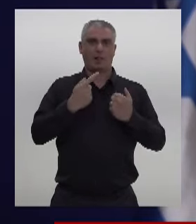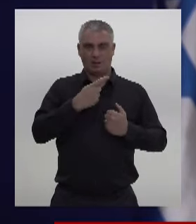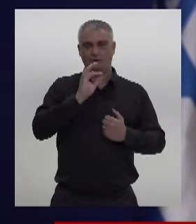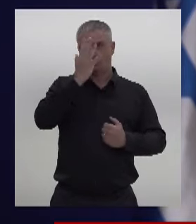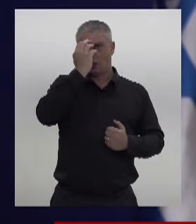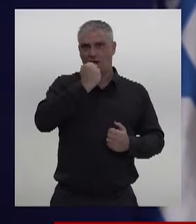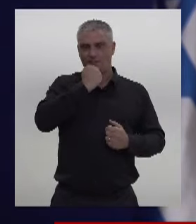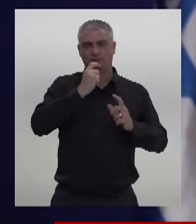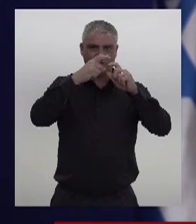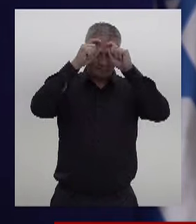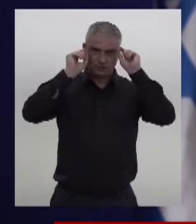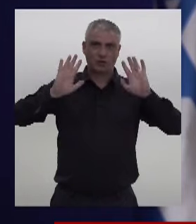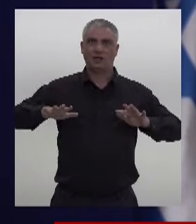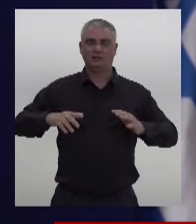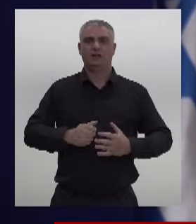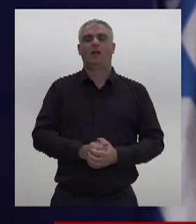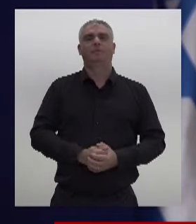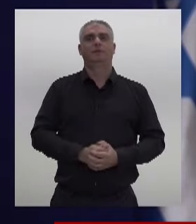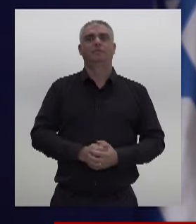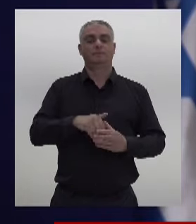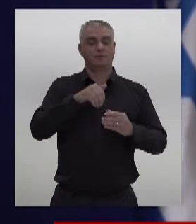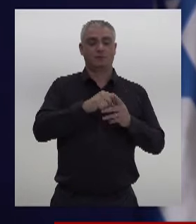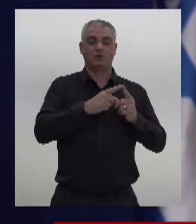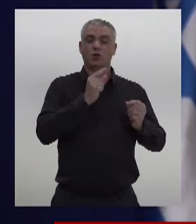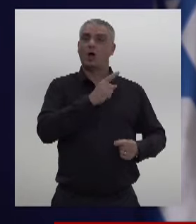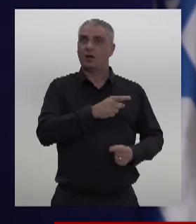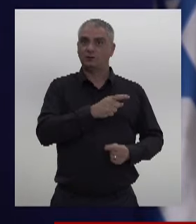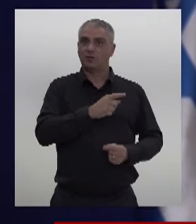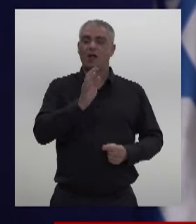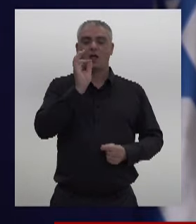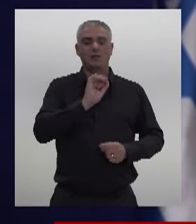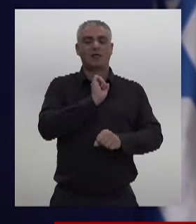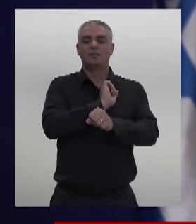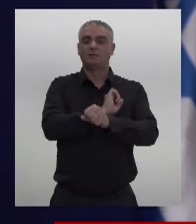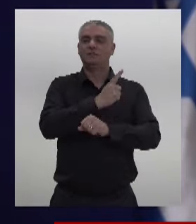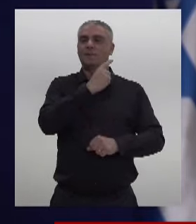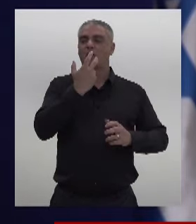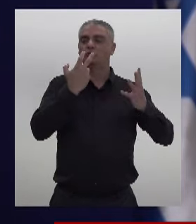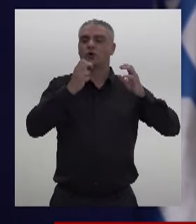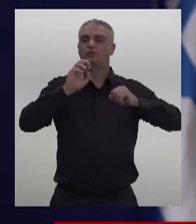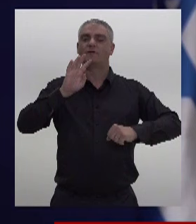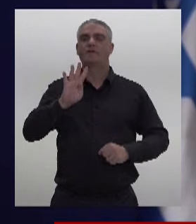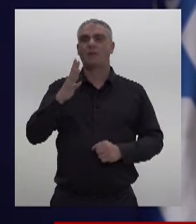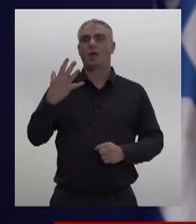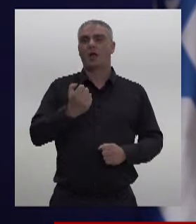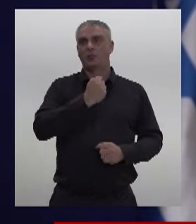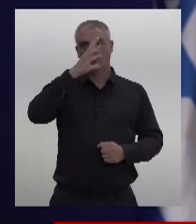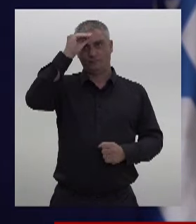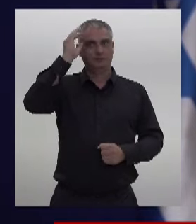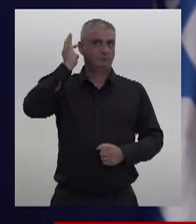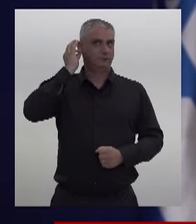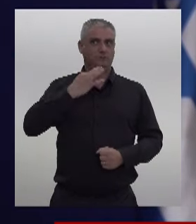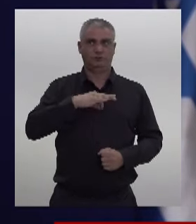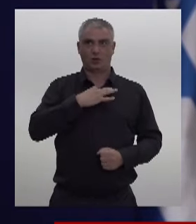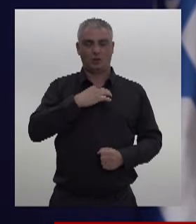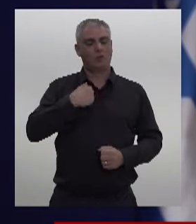החמס והג'יהאד האיסלאמי בעזה עדיין מוחזקים 134 חטופות וחופים